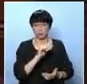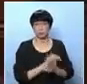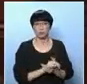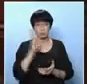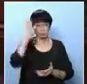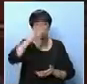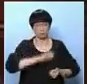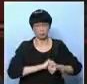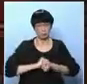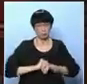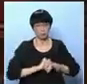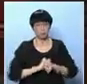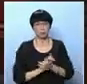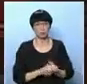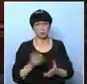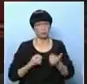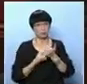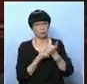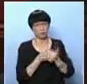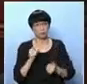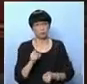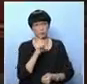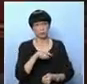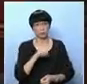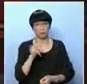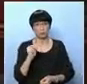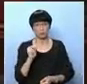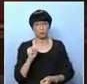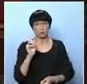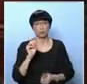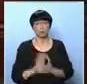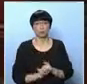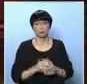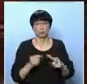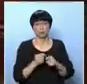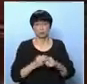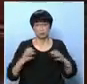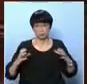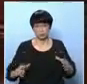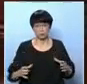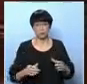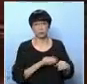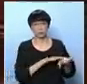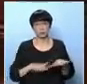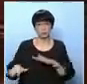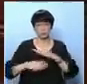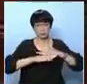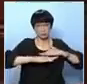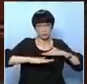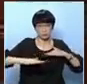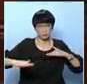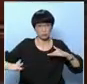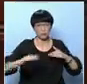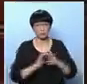日大嶼，你問我支唔支持呢一個1700公頃嘅土地嘅嗰個填海？ 我基